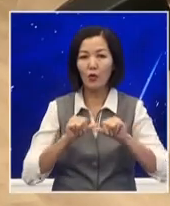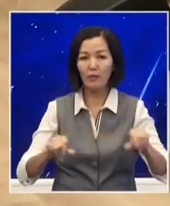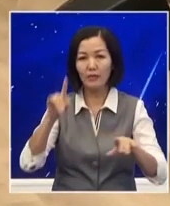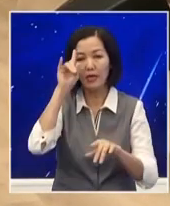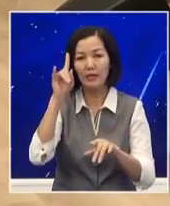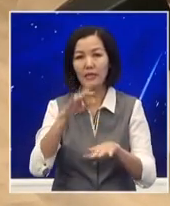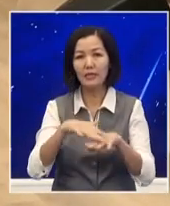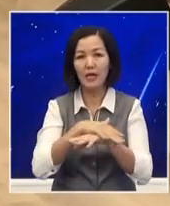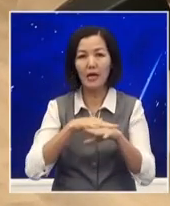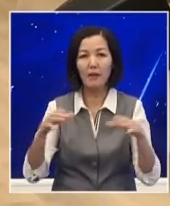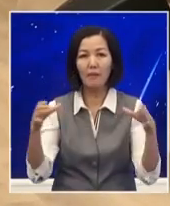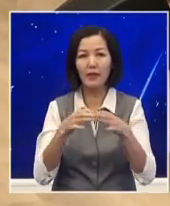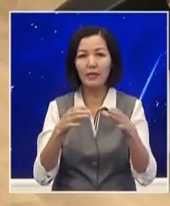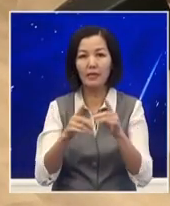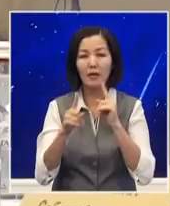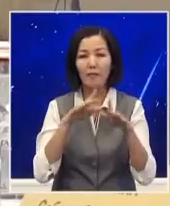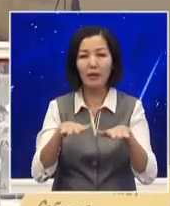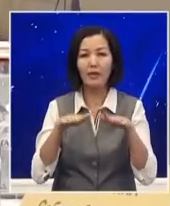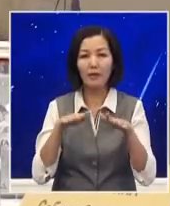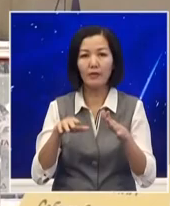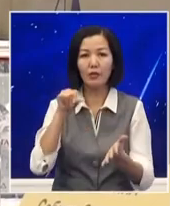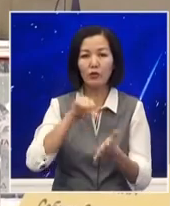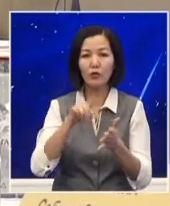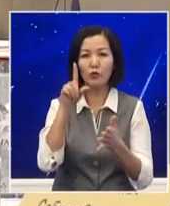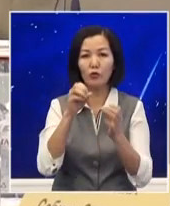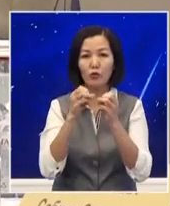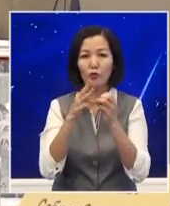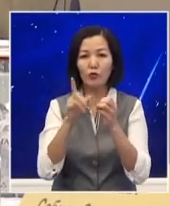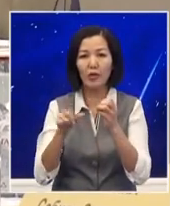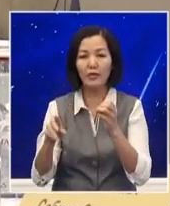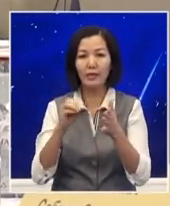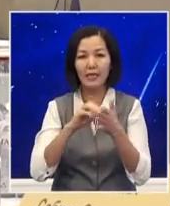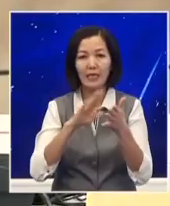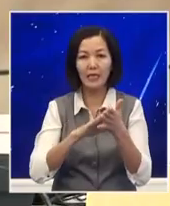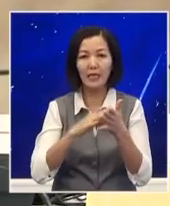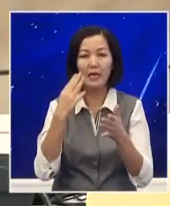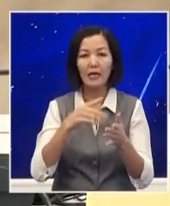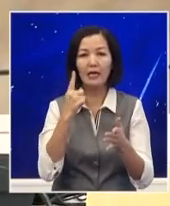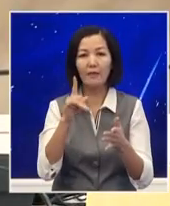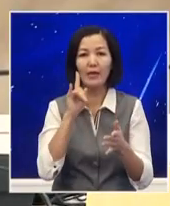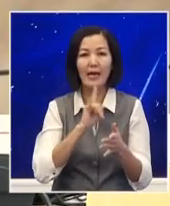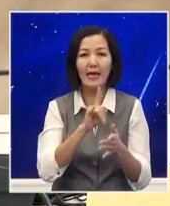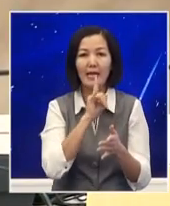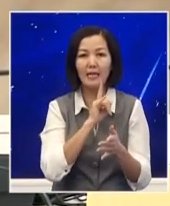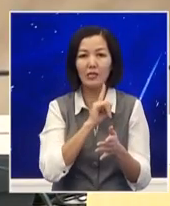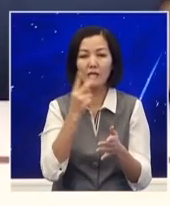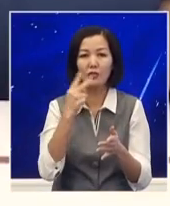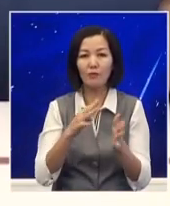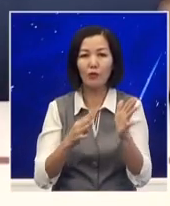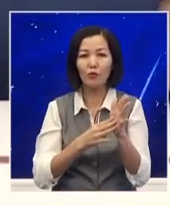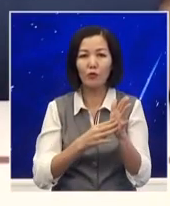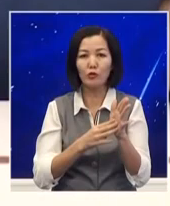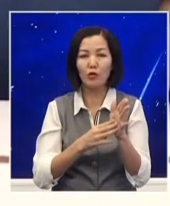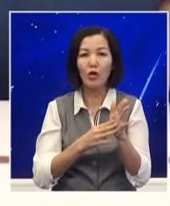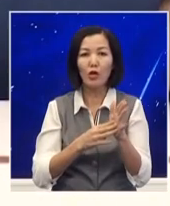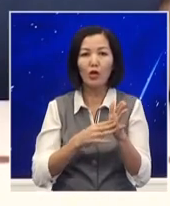Қазақстан халық партиясынан парламенттік сайлауға түсетін 113 адамды тіркеді. Оның 41-і әйелдер және